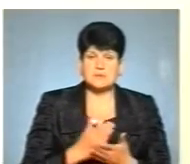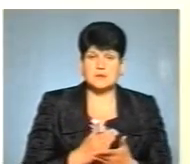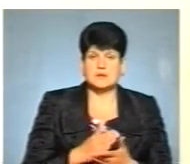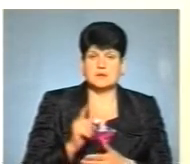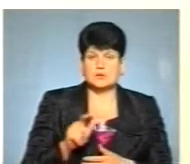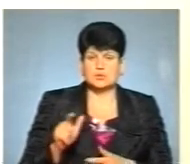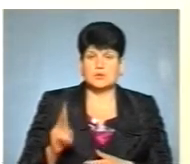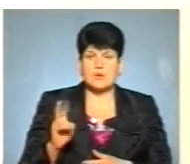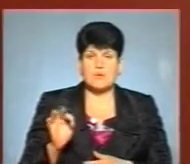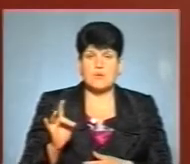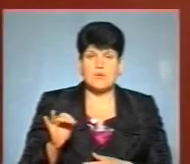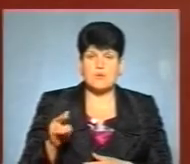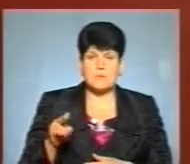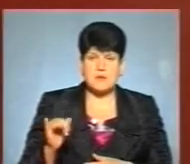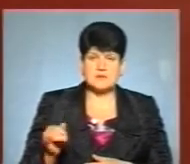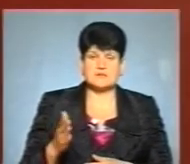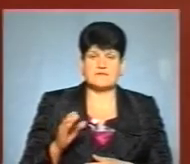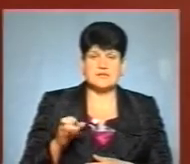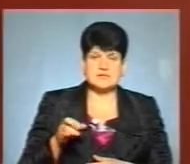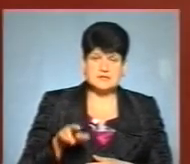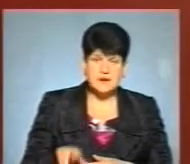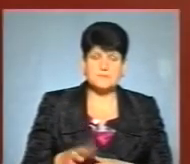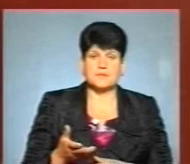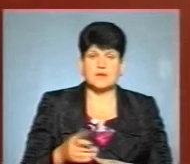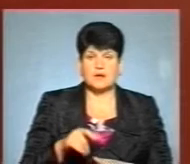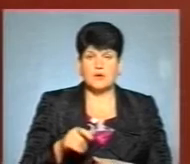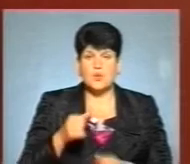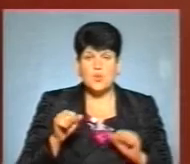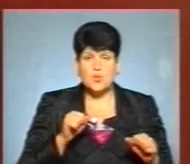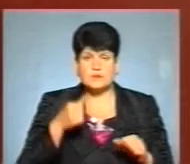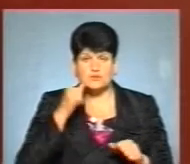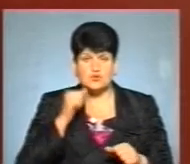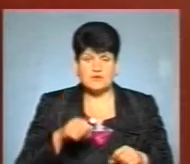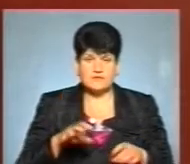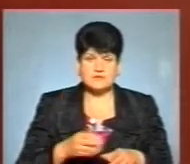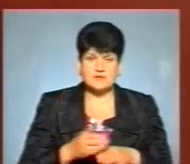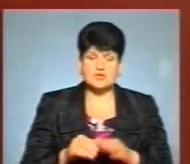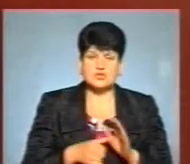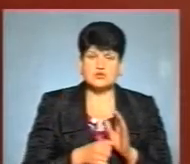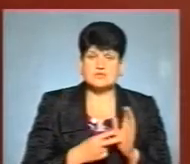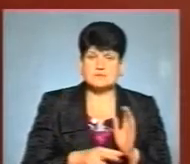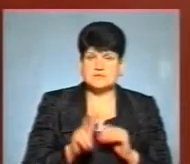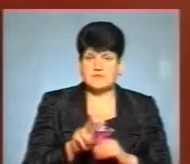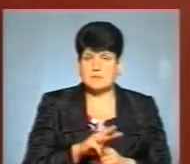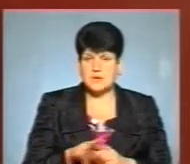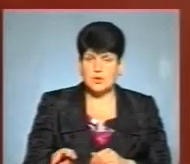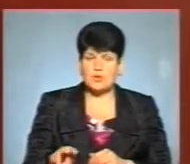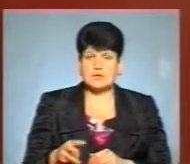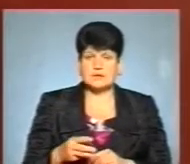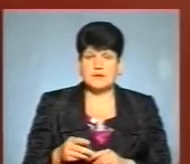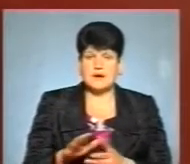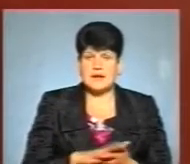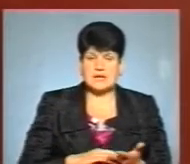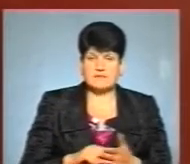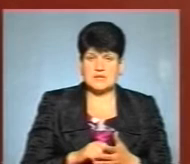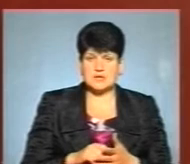Коробця, Вістря і цього. Ну, власне, вчора уряд вже вирішив виділити з резервного фонду 672 мільйони на ліквідацію наслідків.